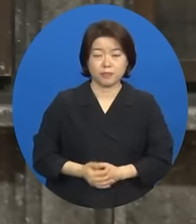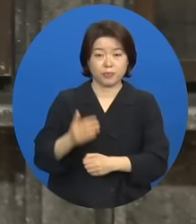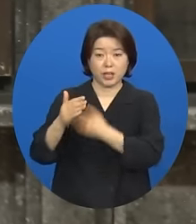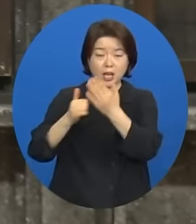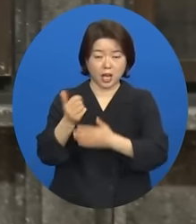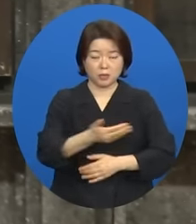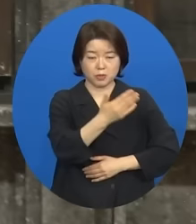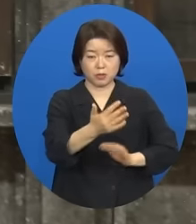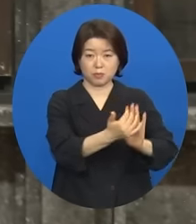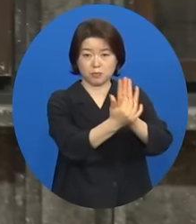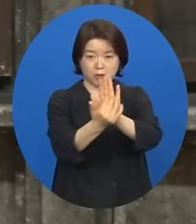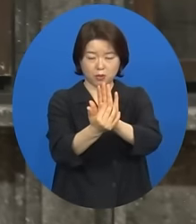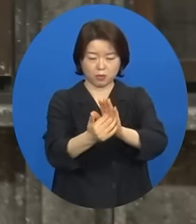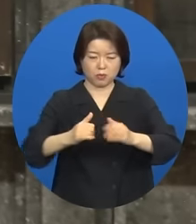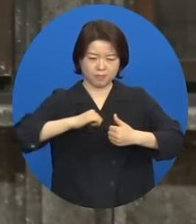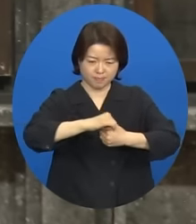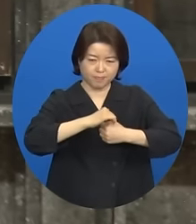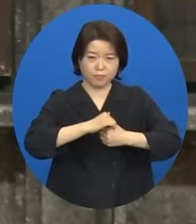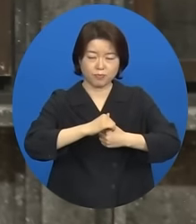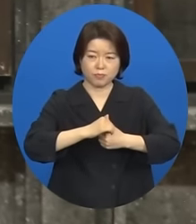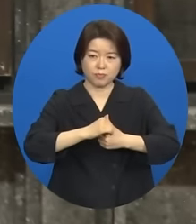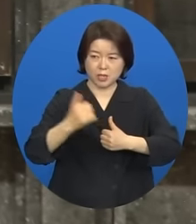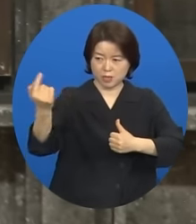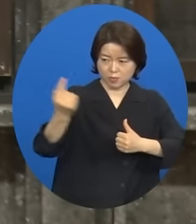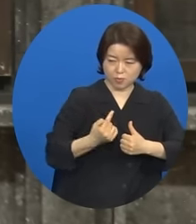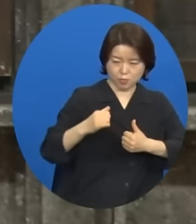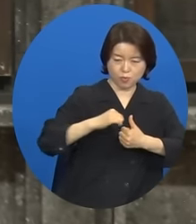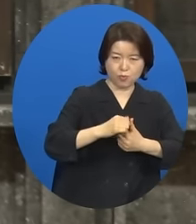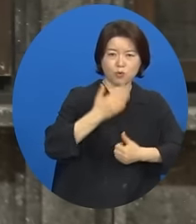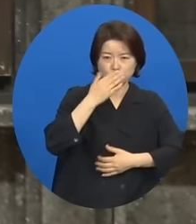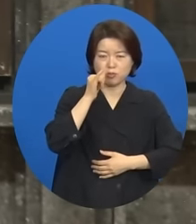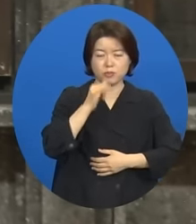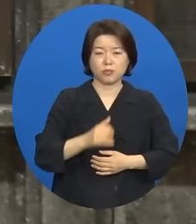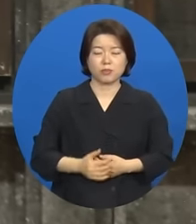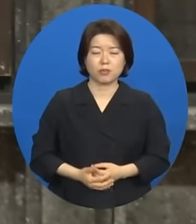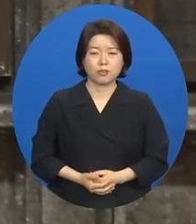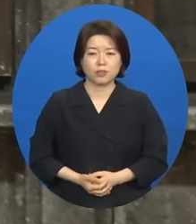하나님이 여러분을 가로막고 씨름하자고 걸어오신 것일 수 있어요.